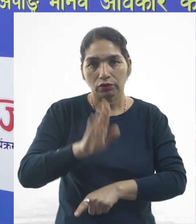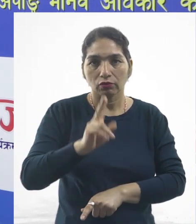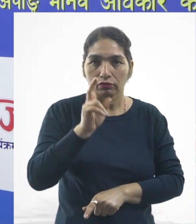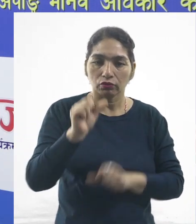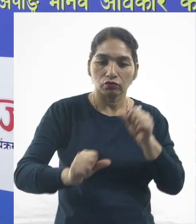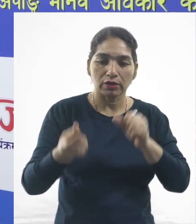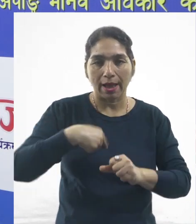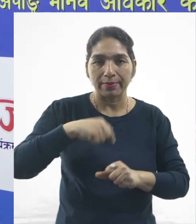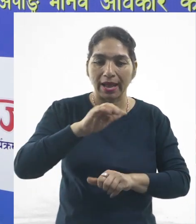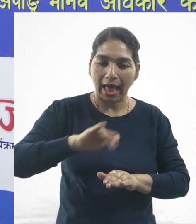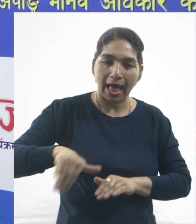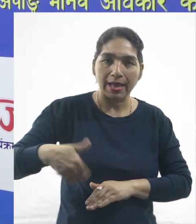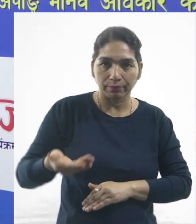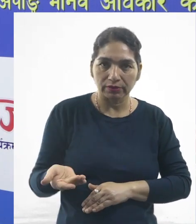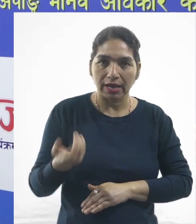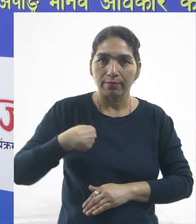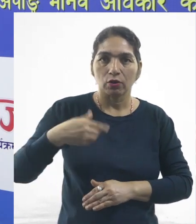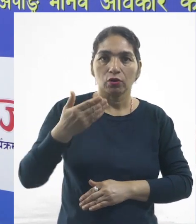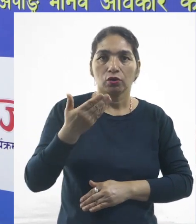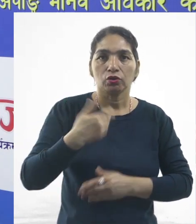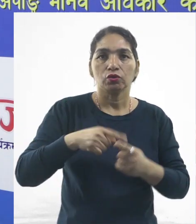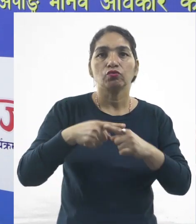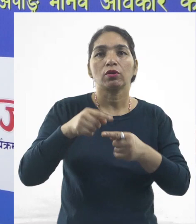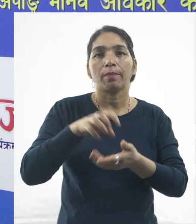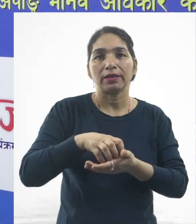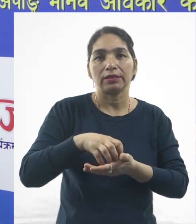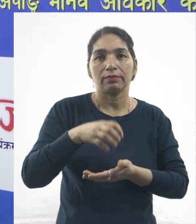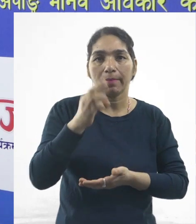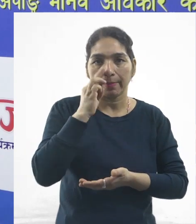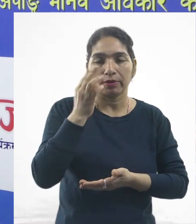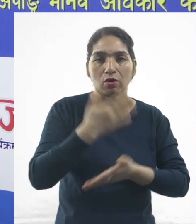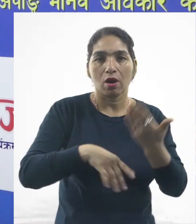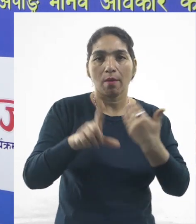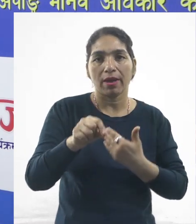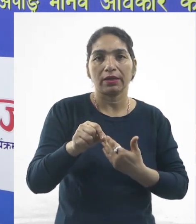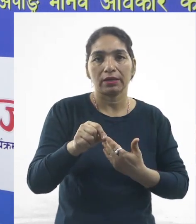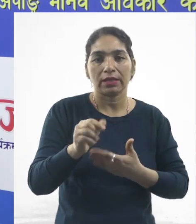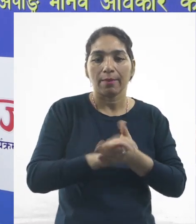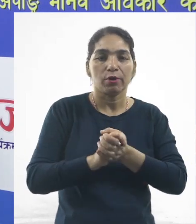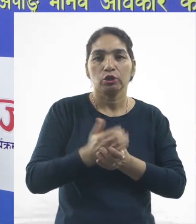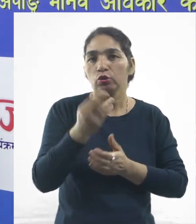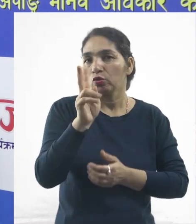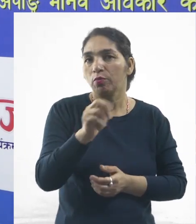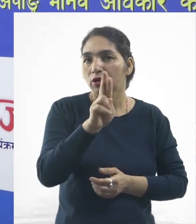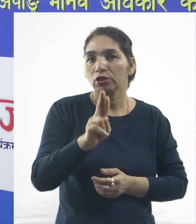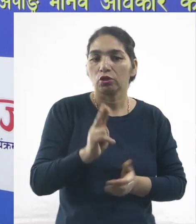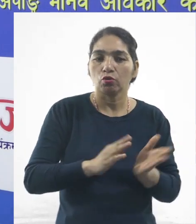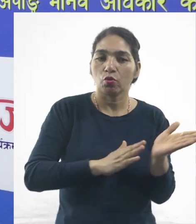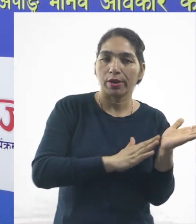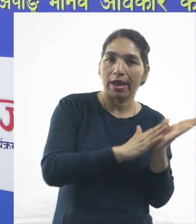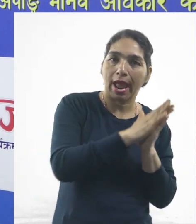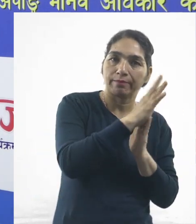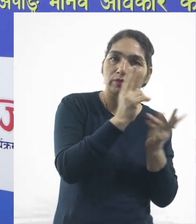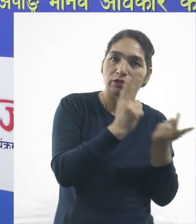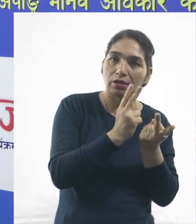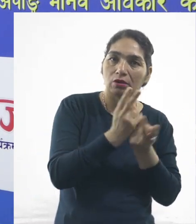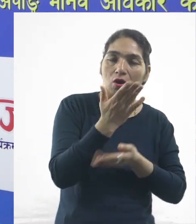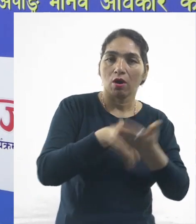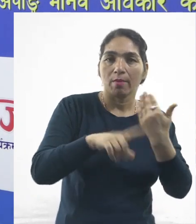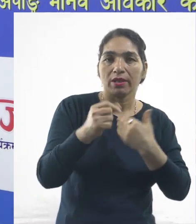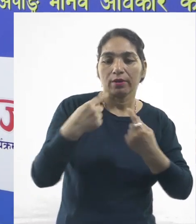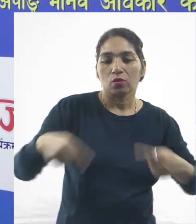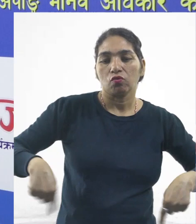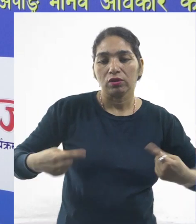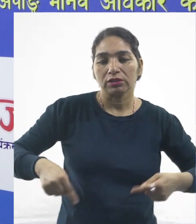हामी आइसकेपछि हाम्रो जोरपाटीको दुईतिर पनि हामीले अपाङ्गता मैत्री हुनुपर्छ र त्यो ऱ्याम जस्तै गरेर त्यहाँ चाहिँ अपाङ्गताहरूको चाहिँ